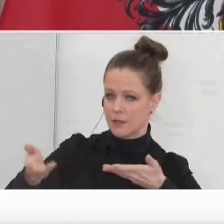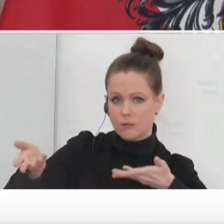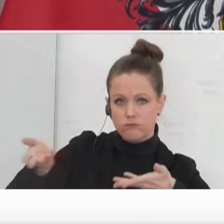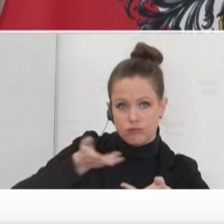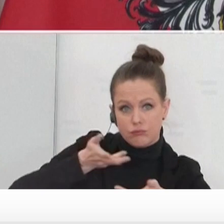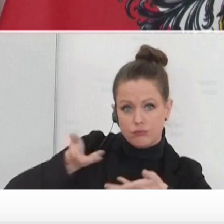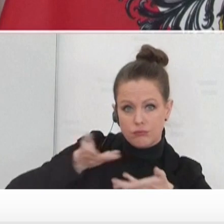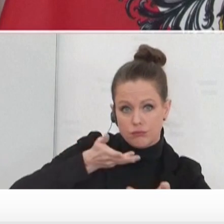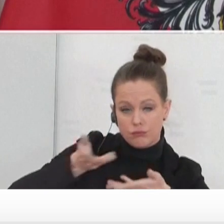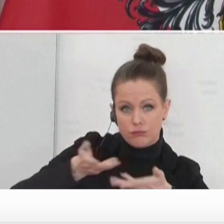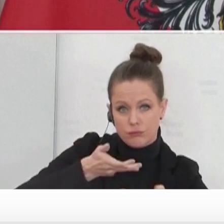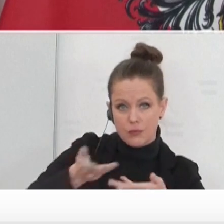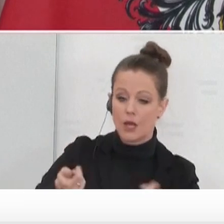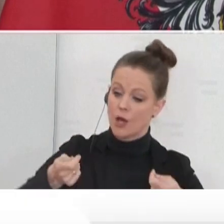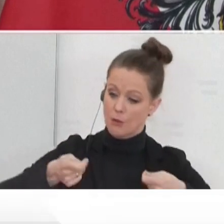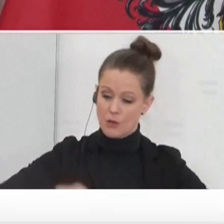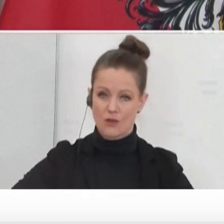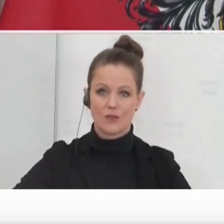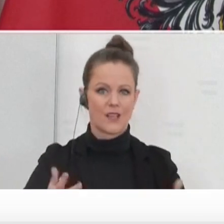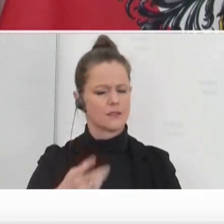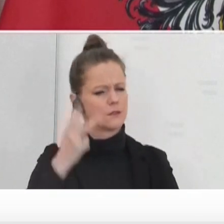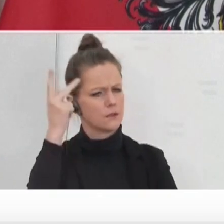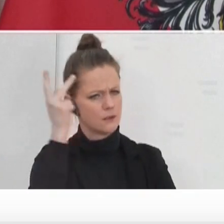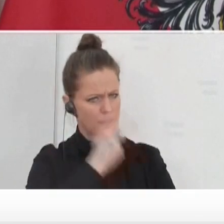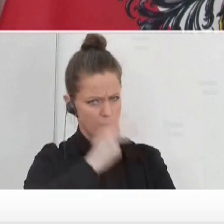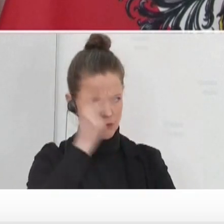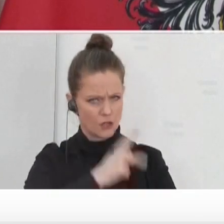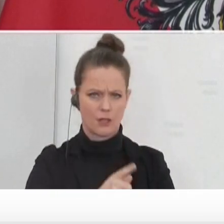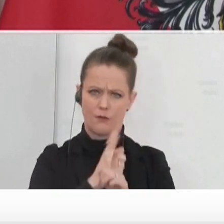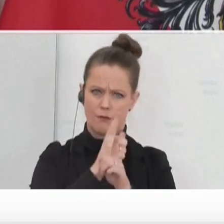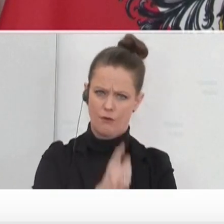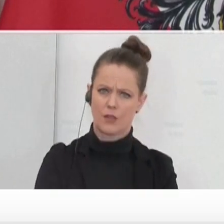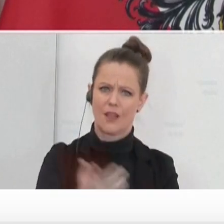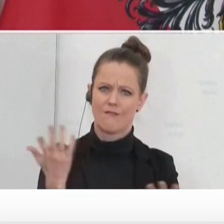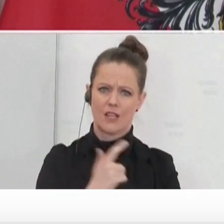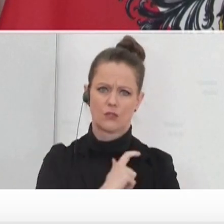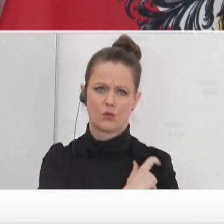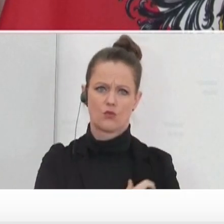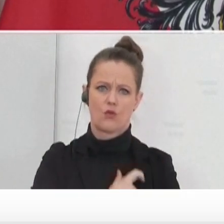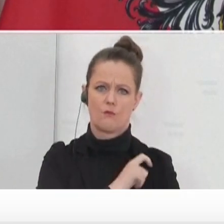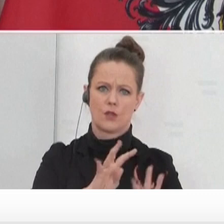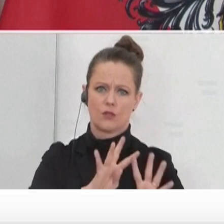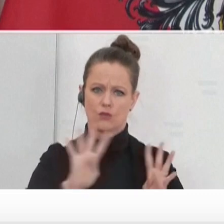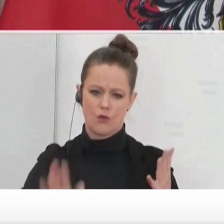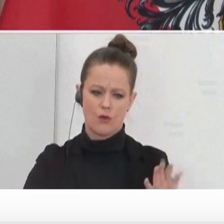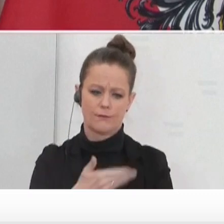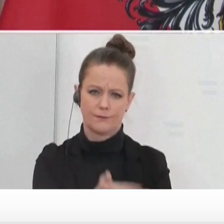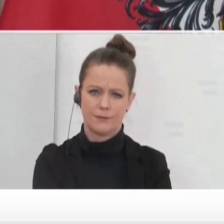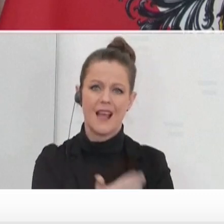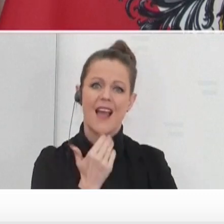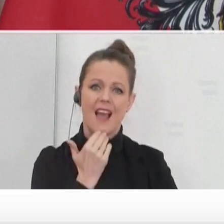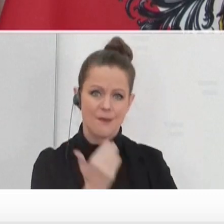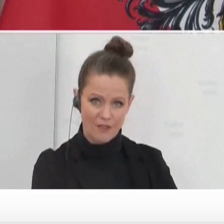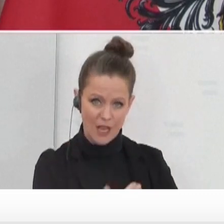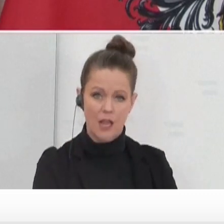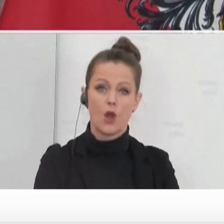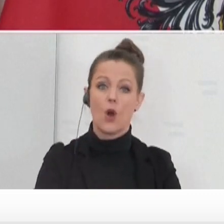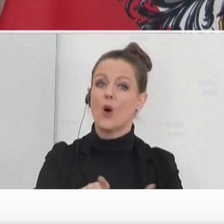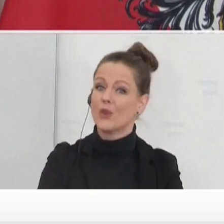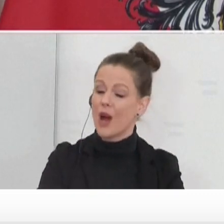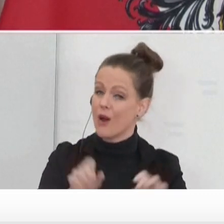wir jetzt zu dem schluss gekommen dass wir selbstverständlich dem folgen was die kommission vorschlägt und hier auch entsprechend der